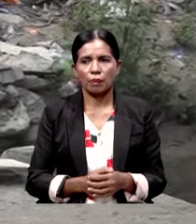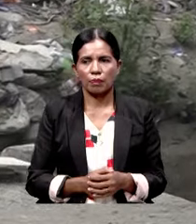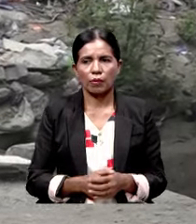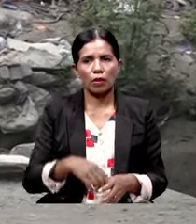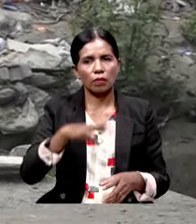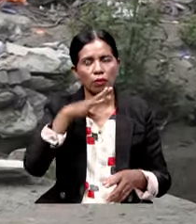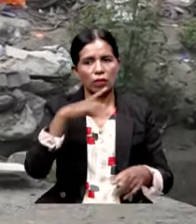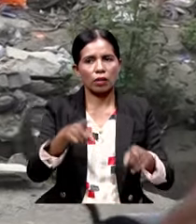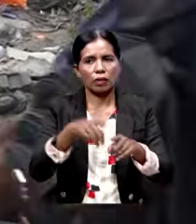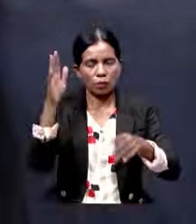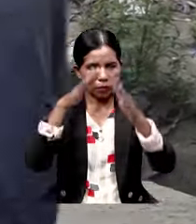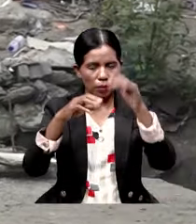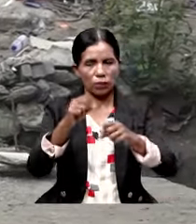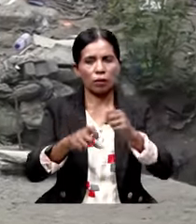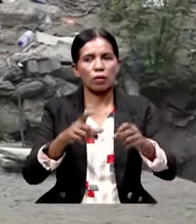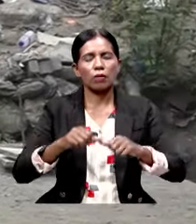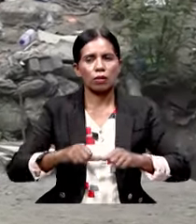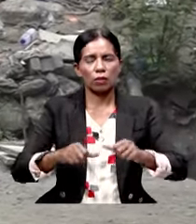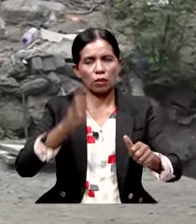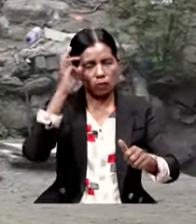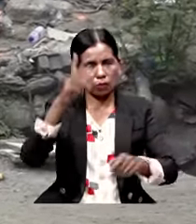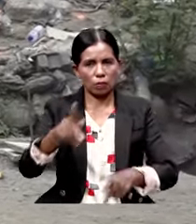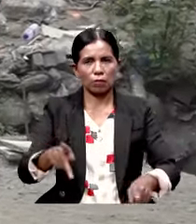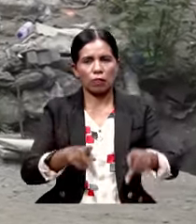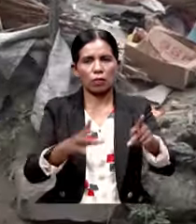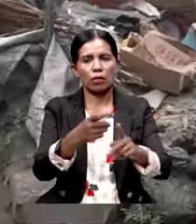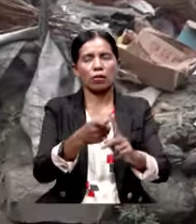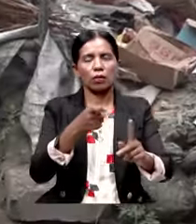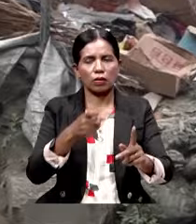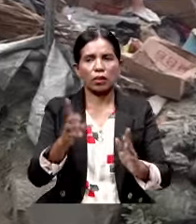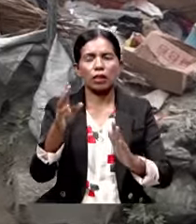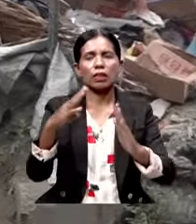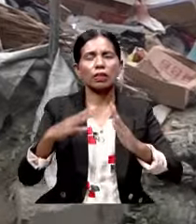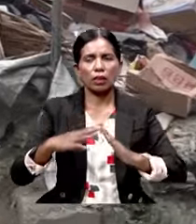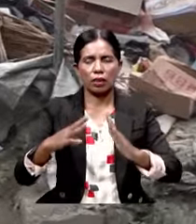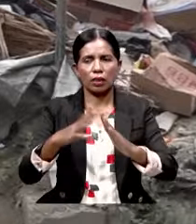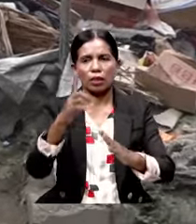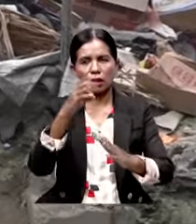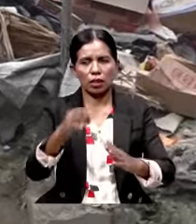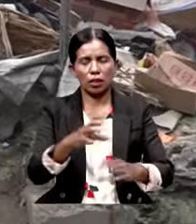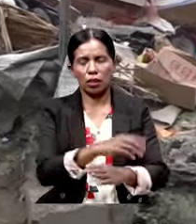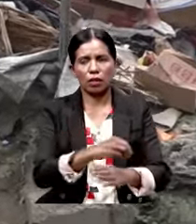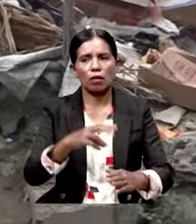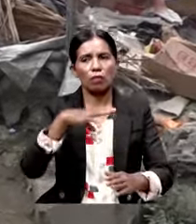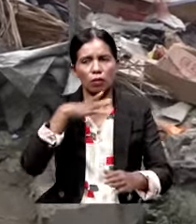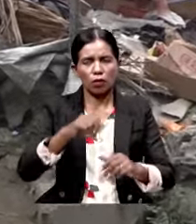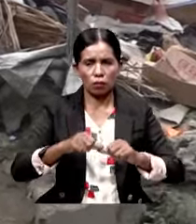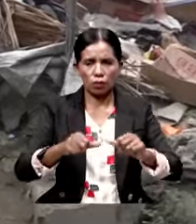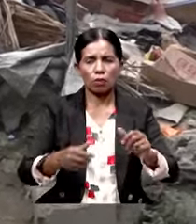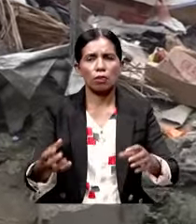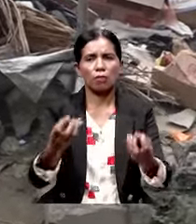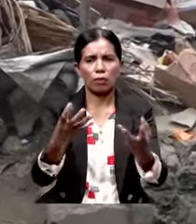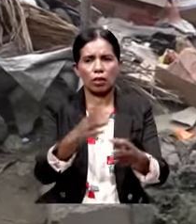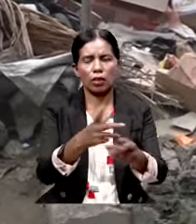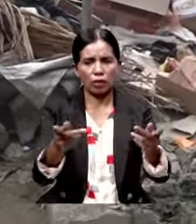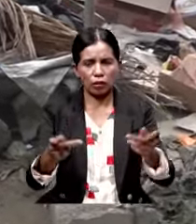Lixo não dá problema social, deve continuar sem preocupação público. Liu-liu e a cidade dele, também cada loron, volume lixo continua a aumentar e a